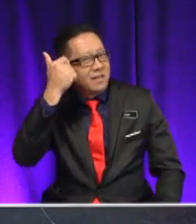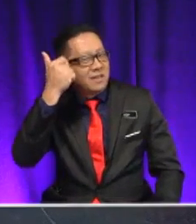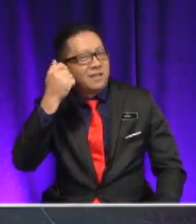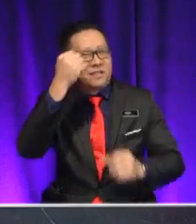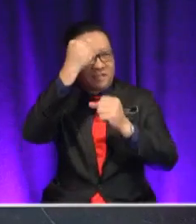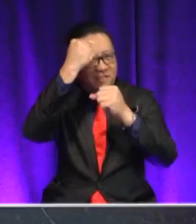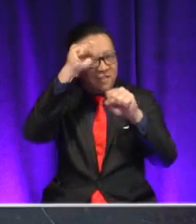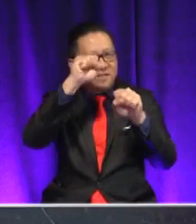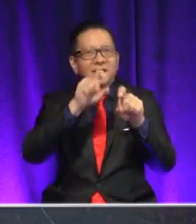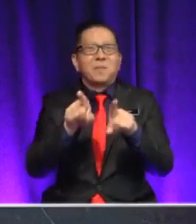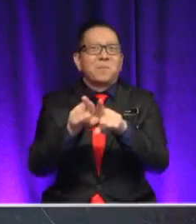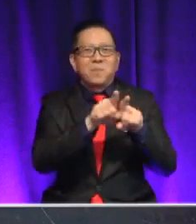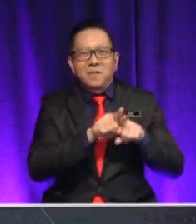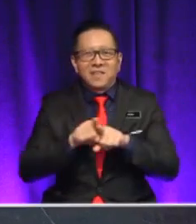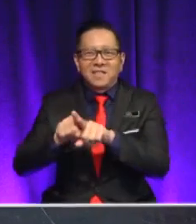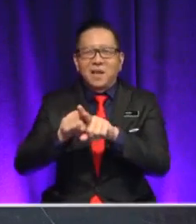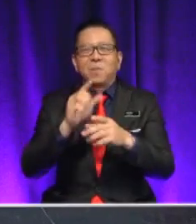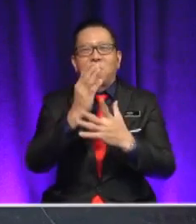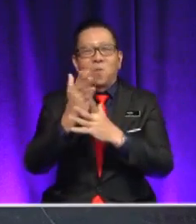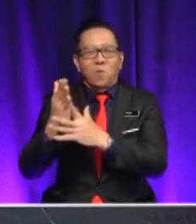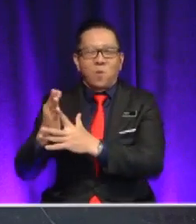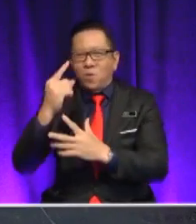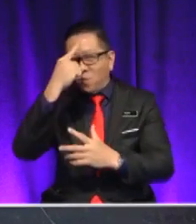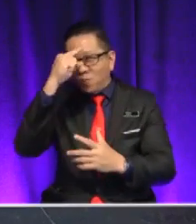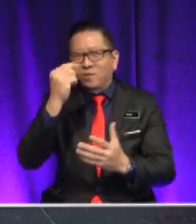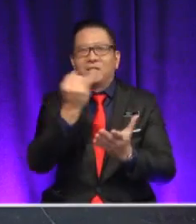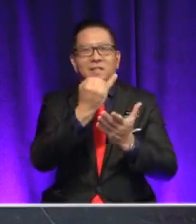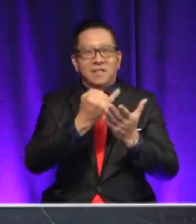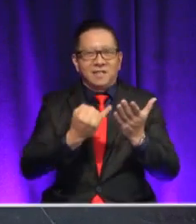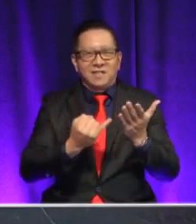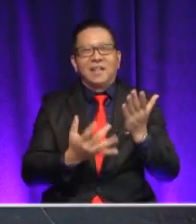yang satu jam ini untuk berfungsi ilmu mengenai